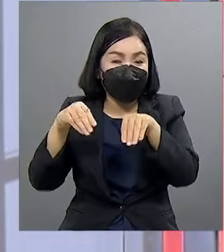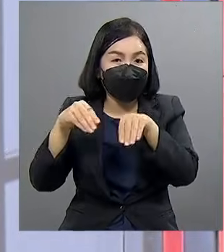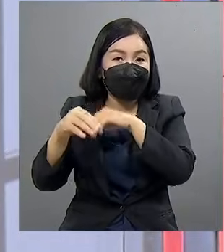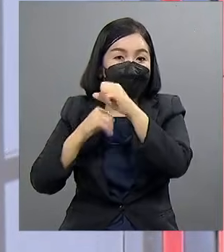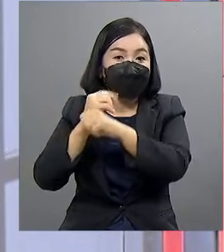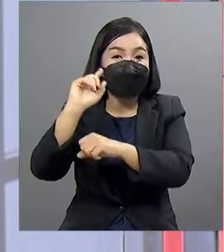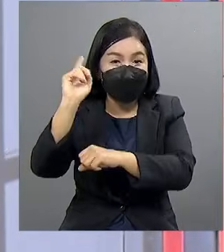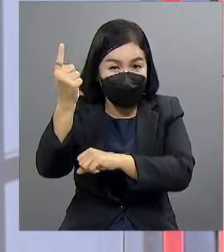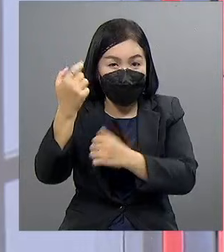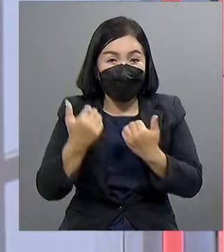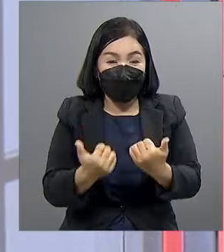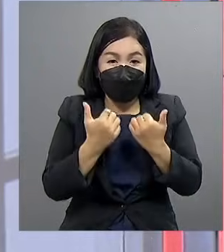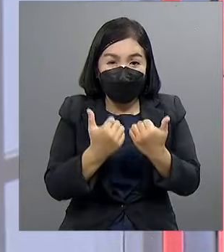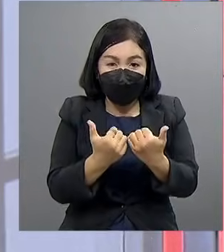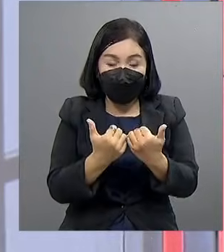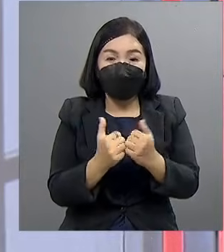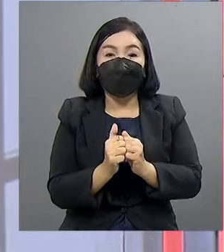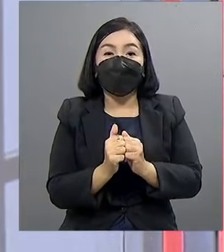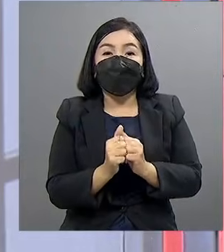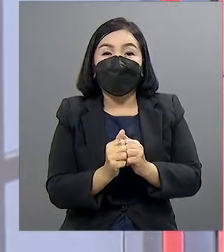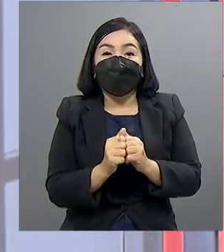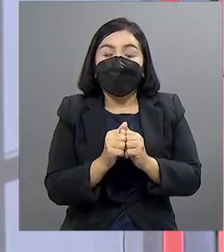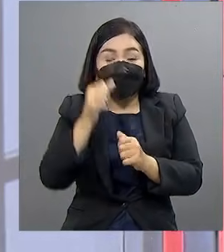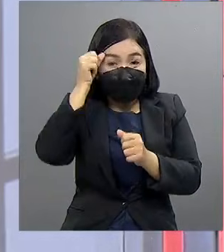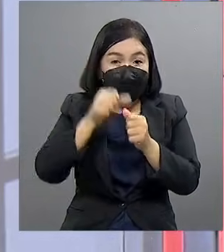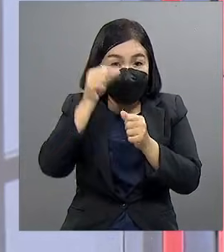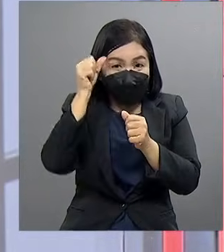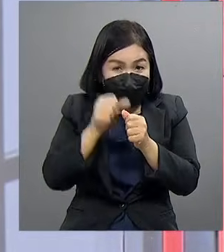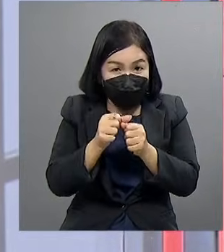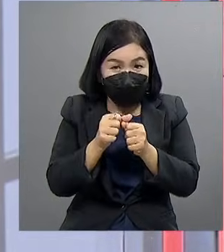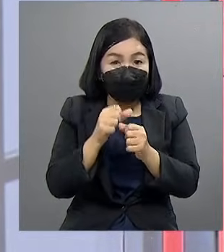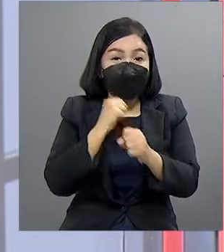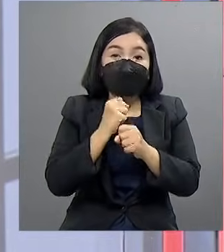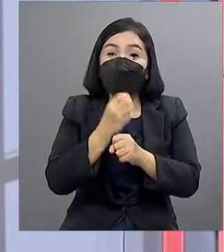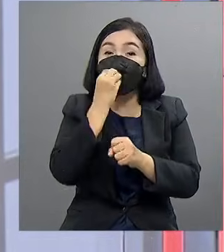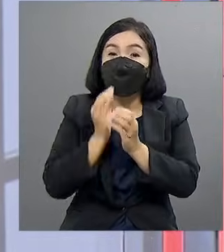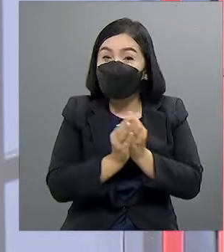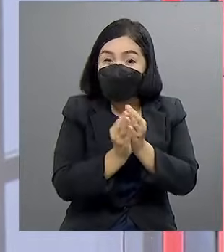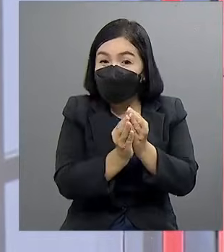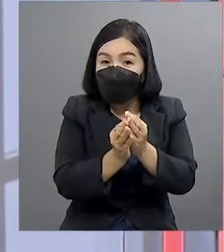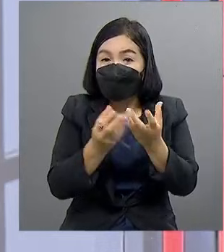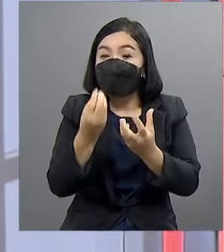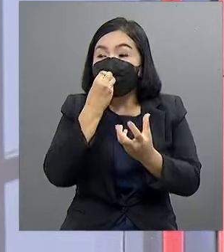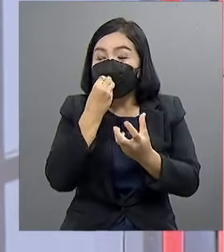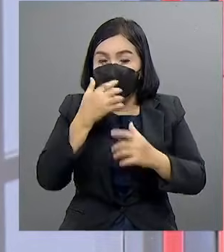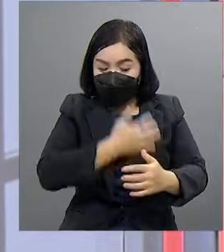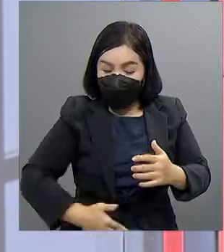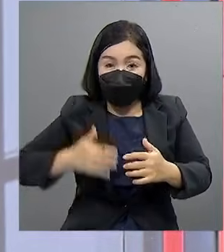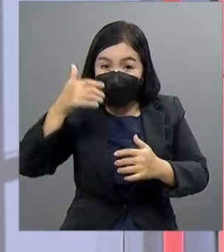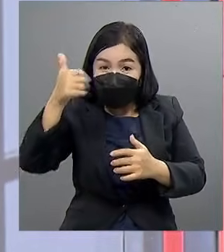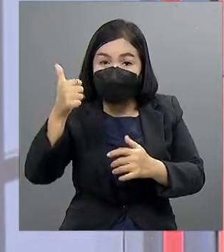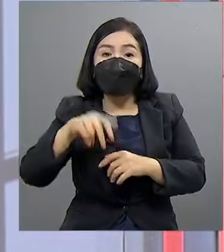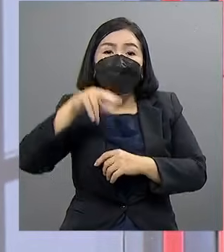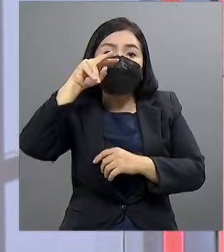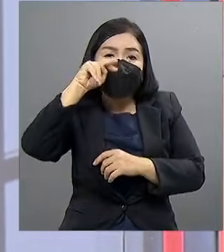กรชัยแสงนะครับถ้ายังพอจำกันได้คุณผู้ชมเชฟขวัญเนี่ยเคยนำเสนอเมนูเพื่อสุขภาพมาแล้วนะฮะเป็นน้ำเขาเรียกว่าน้ำสมุน